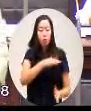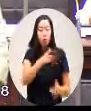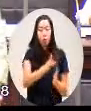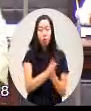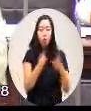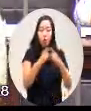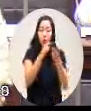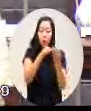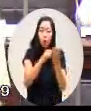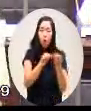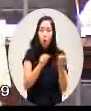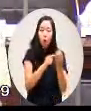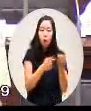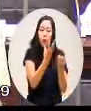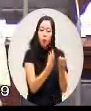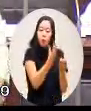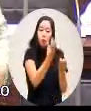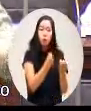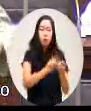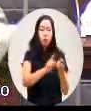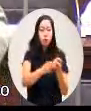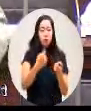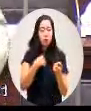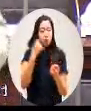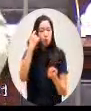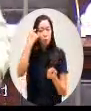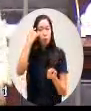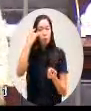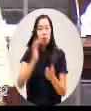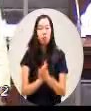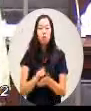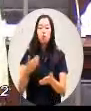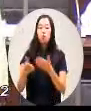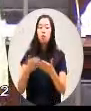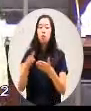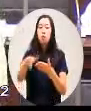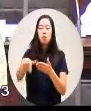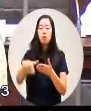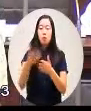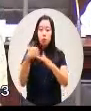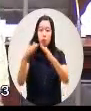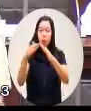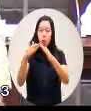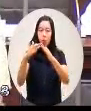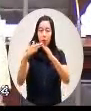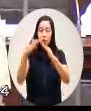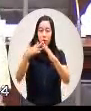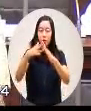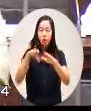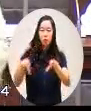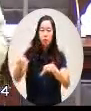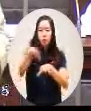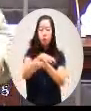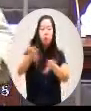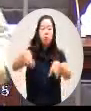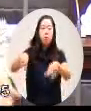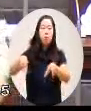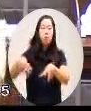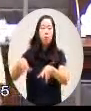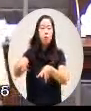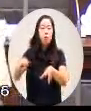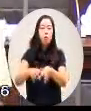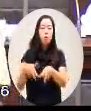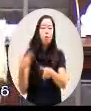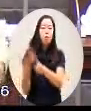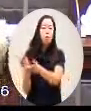数解救的问题啊，我也感觉啊，不适合讲学校诶闲置空间，不适合就